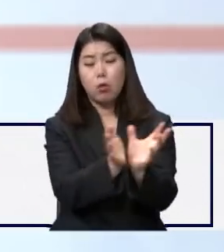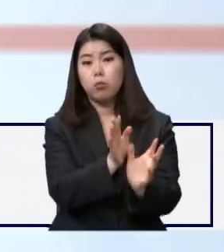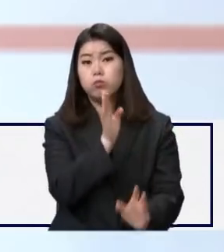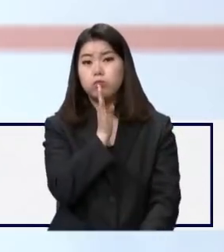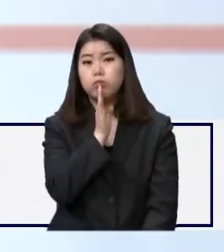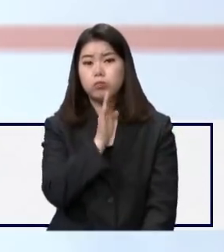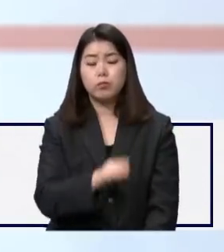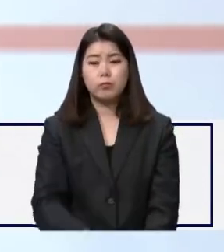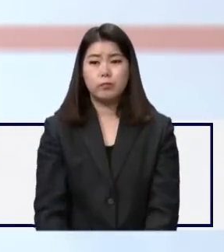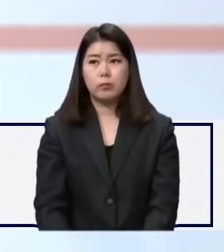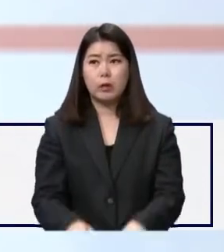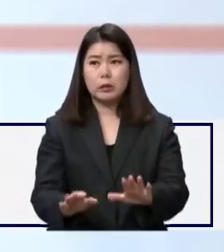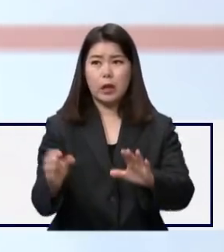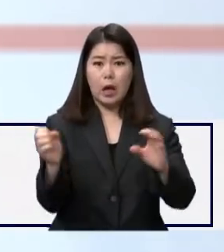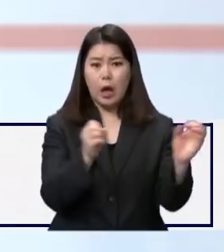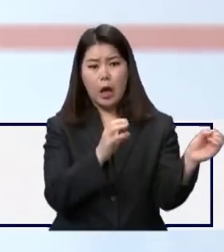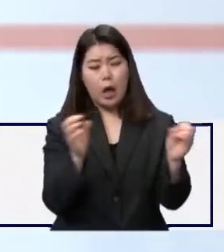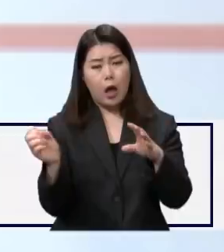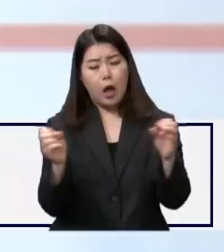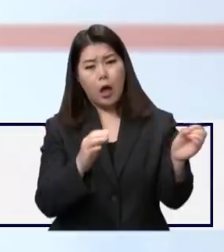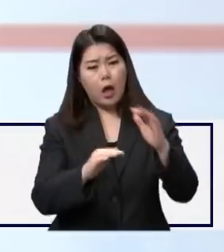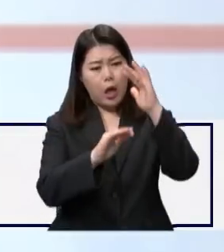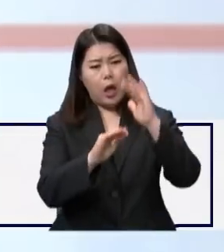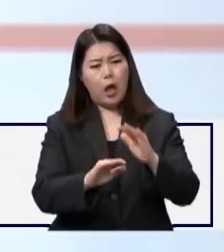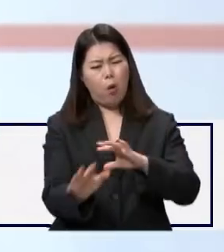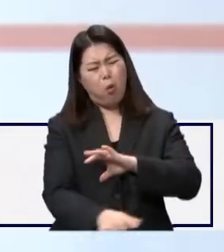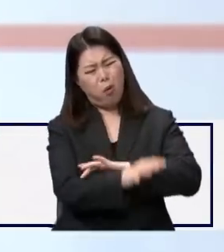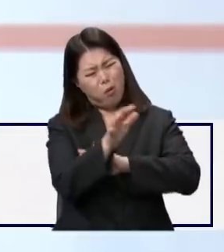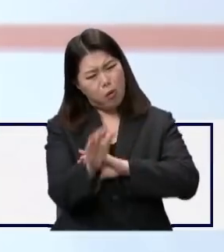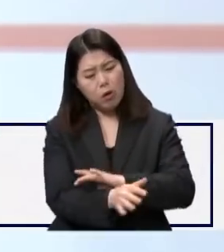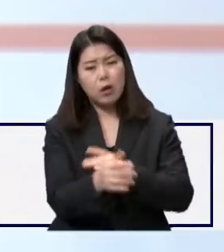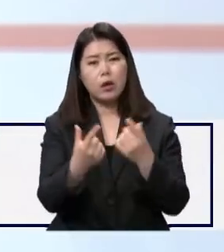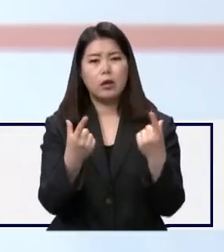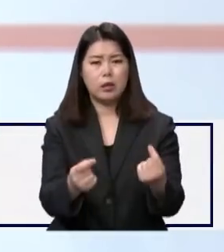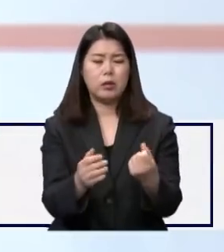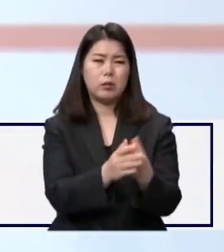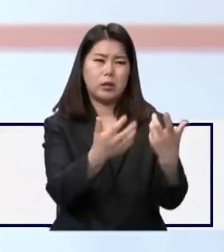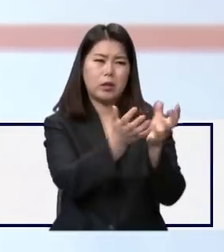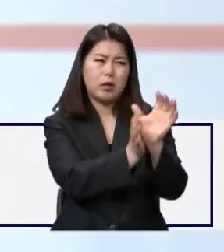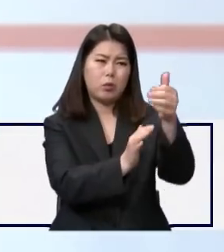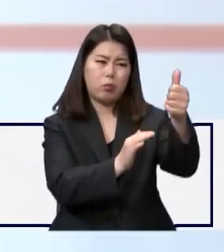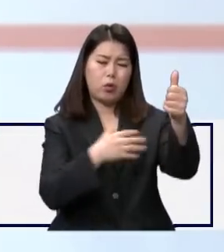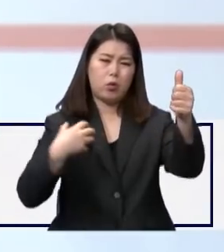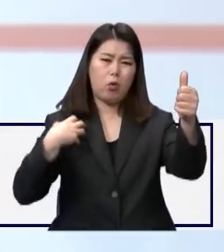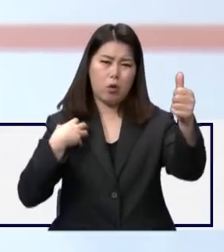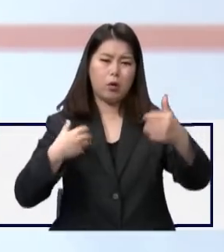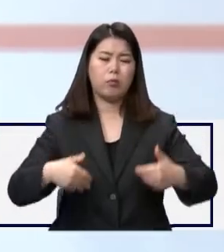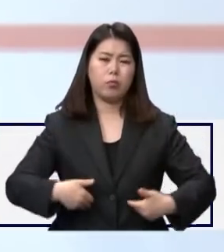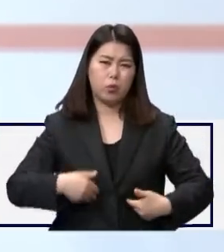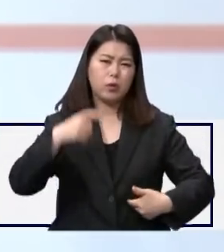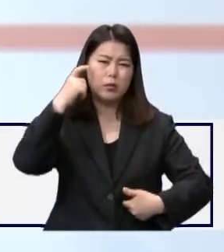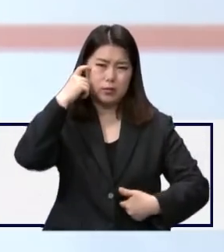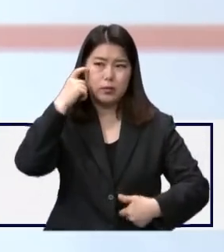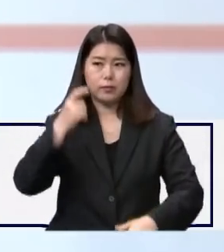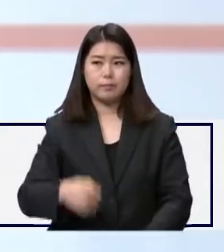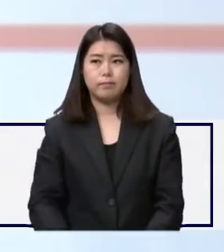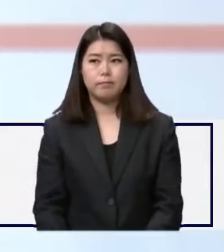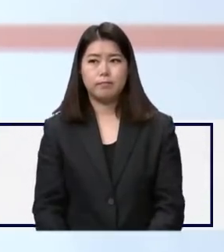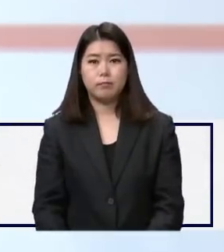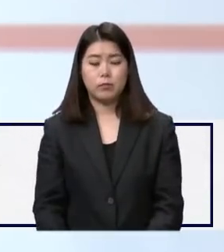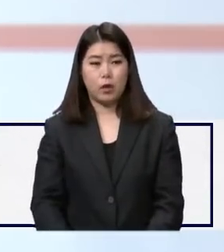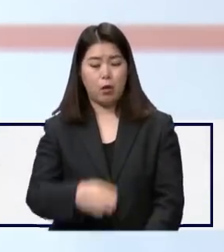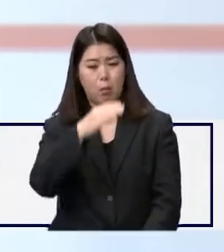지금이 공론장이 너무 엉망 가지고 있는 부분에 대한 당대표의 어떤 역할이 필요하지 않냐 하는 생각입니다